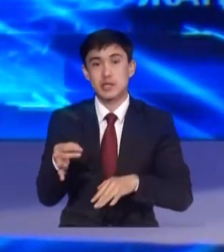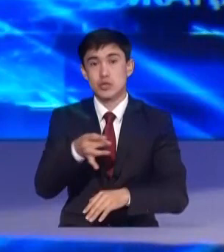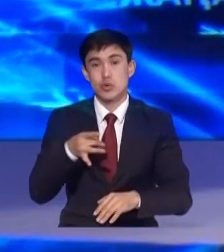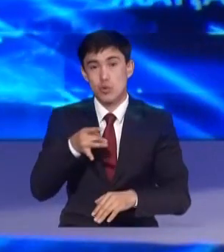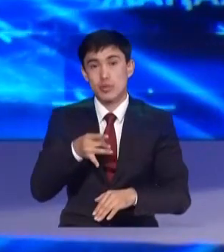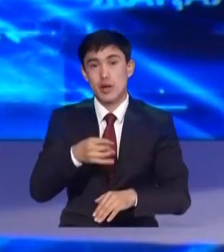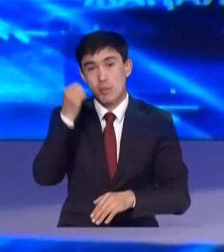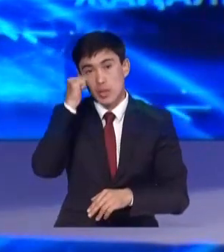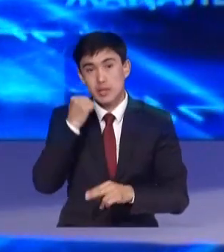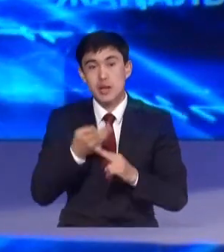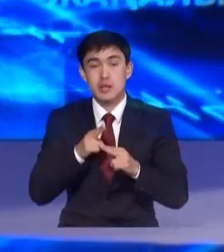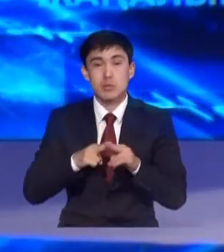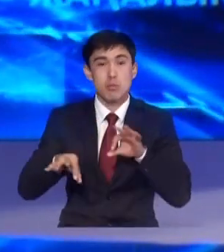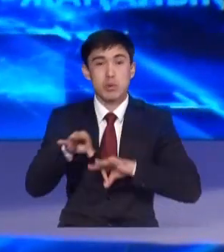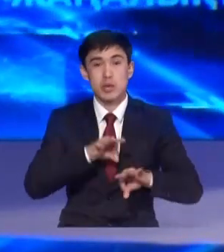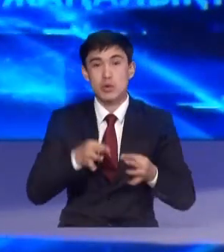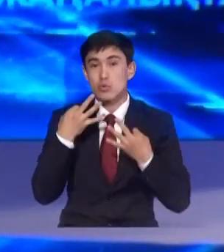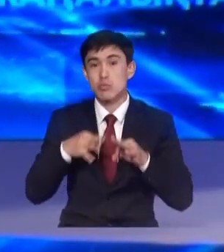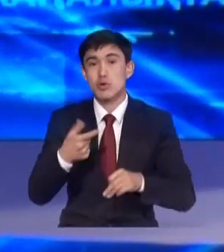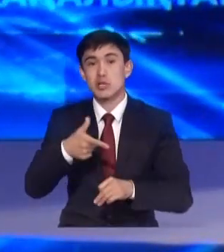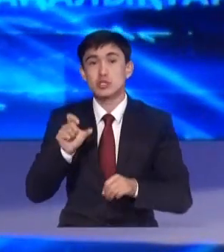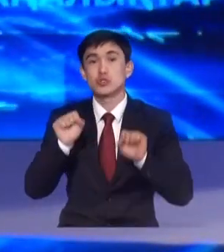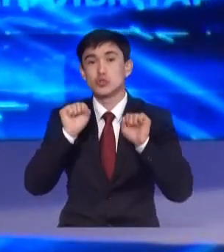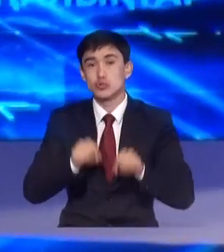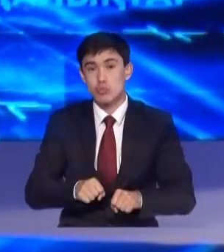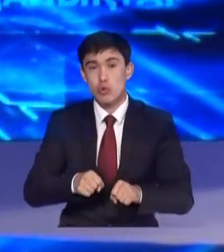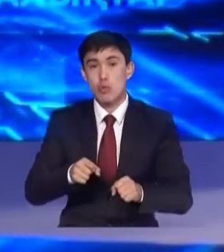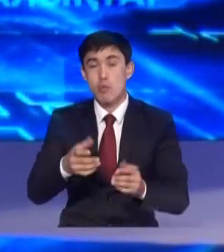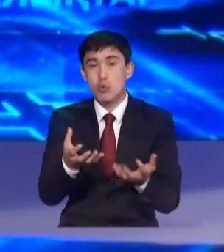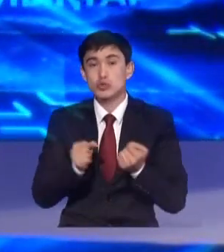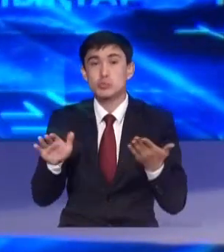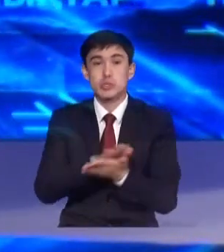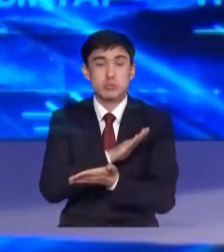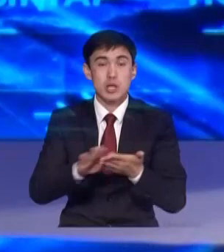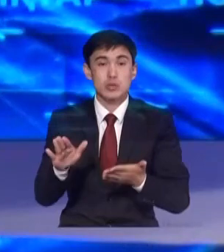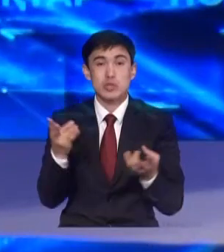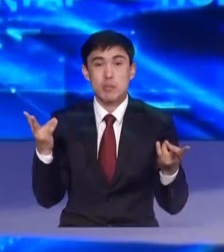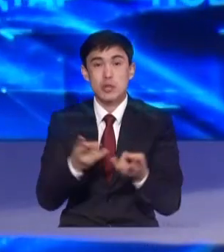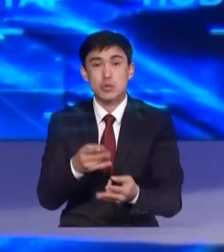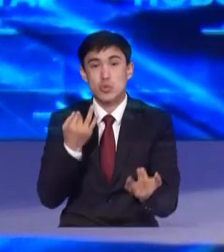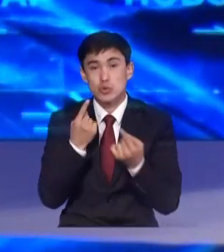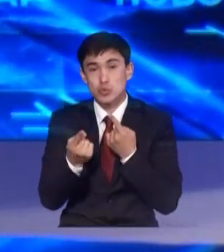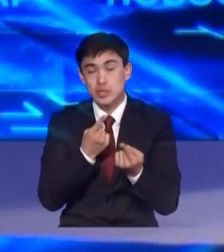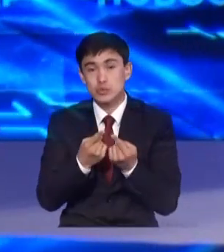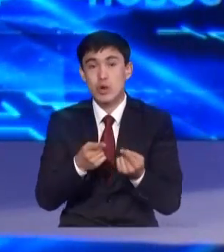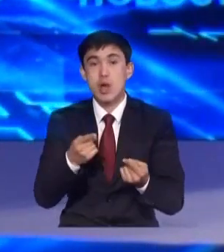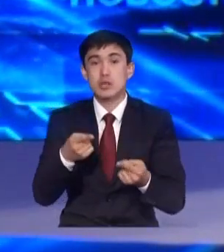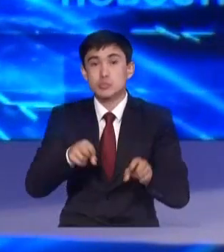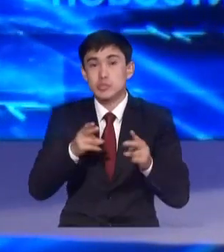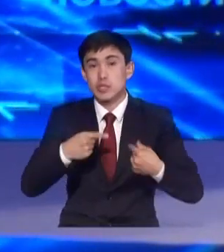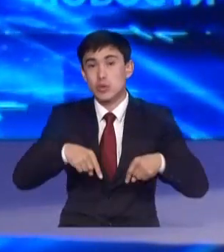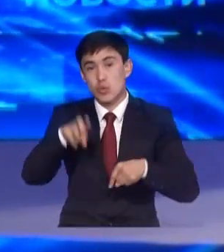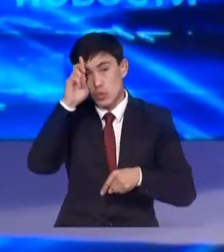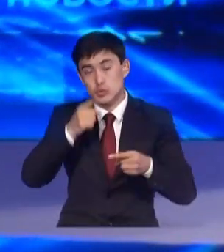населения нашего региона. Благодаря этому проекту любой гражданин смог получить бесплатно необходимую консультацию у